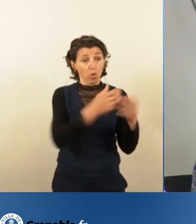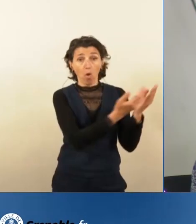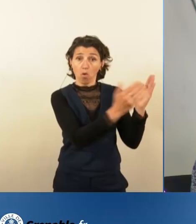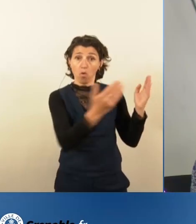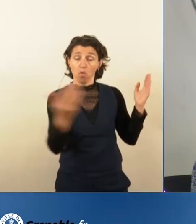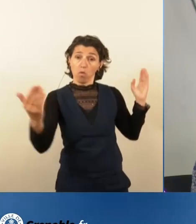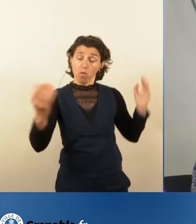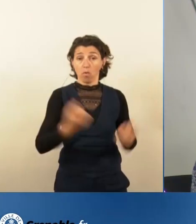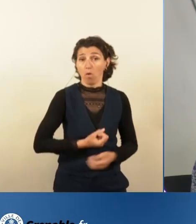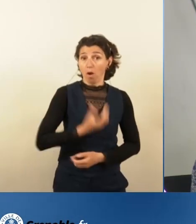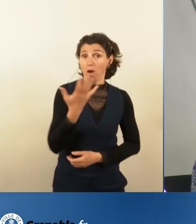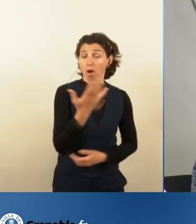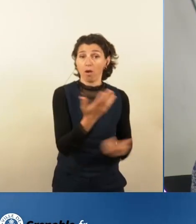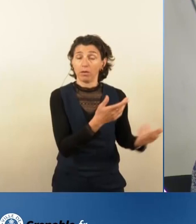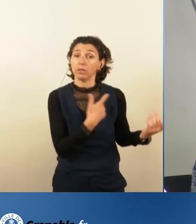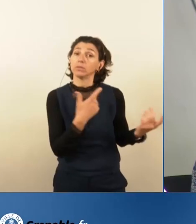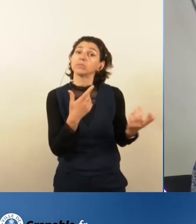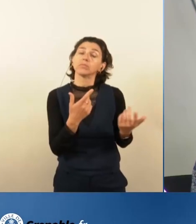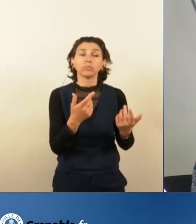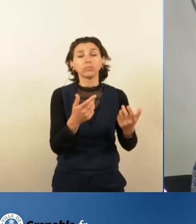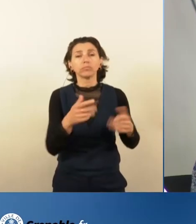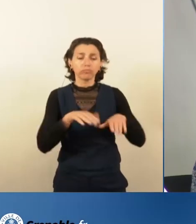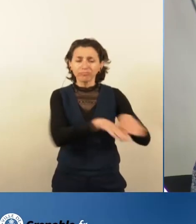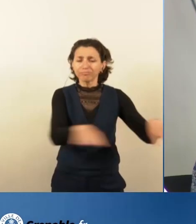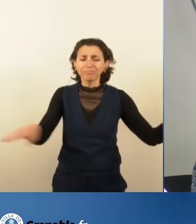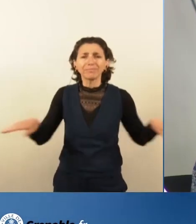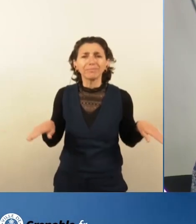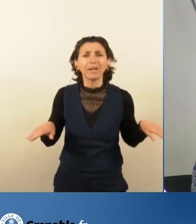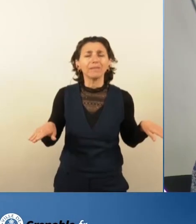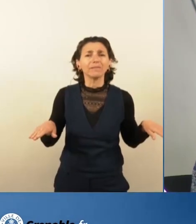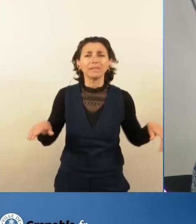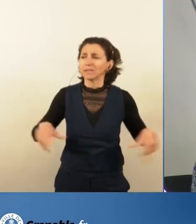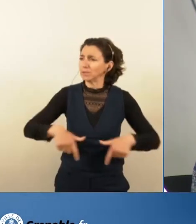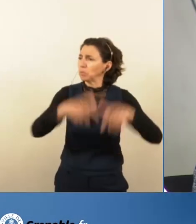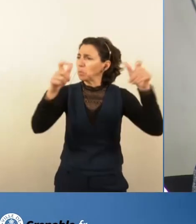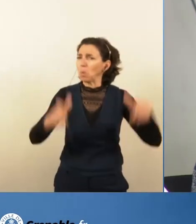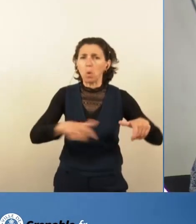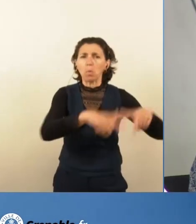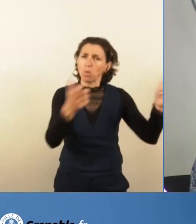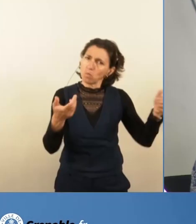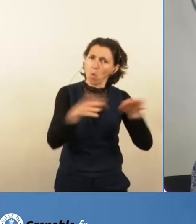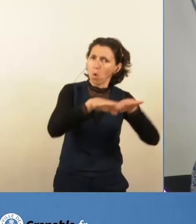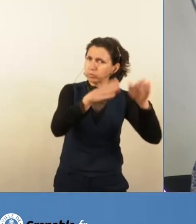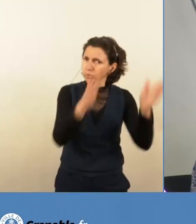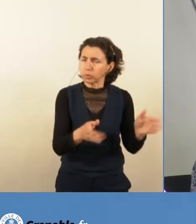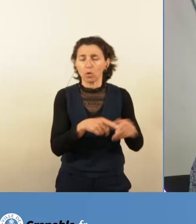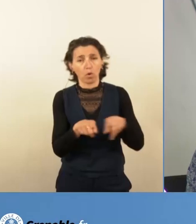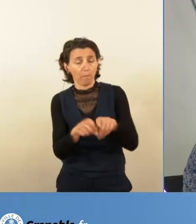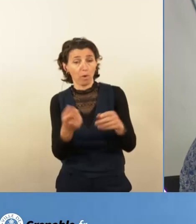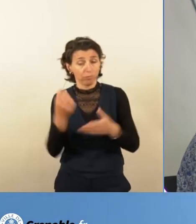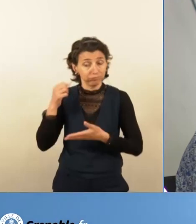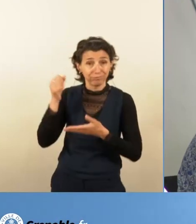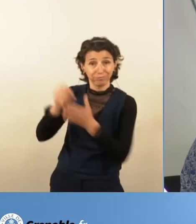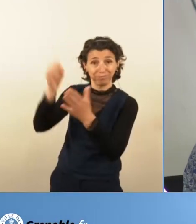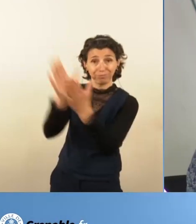sont considérés y compris les parvis l'immobilier l'immobilier comme inscrit au titre historique